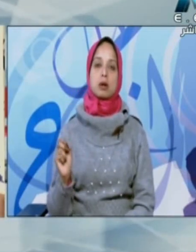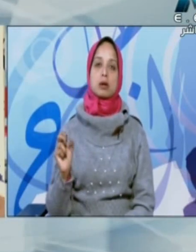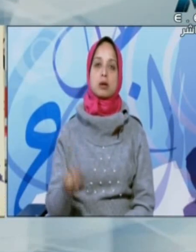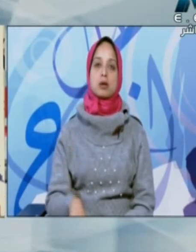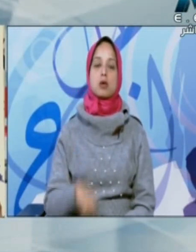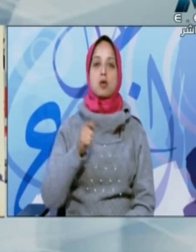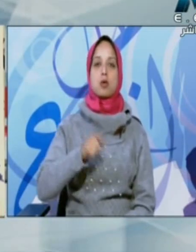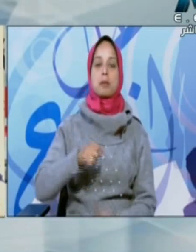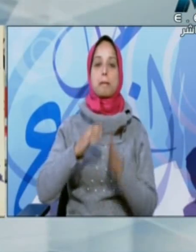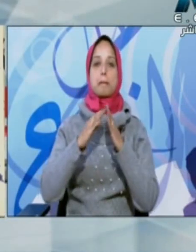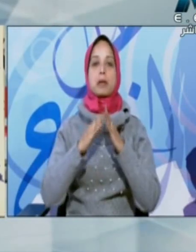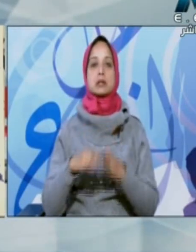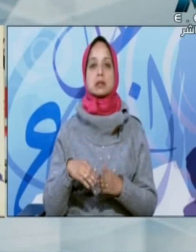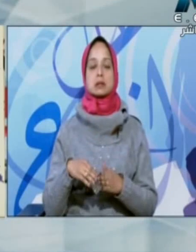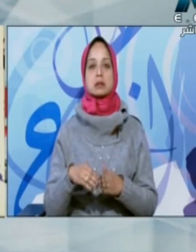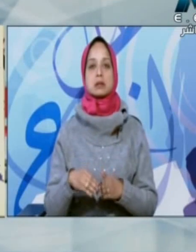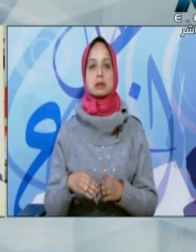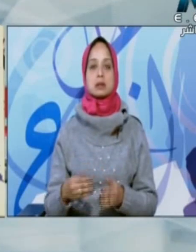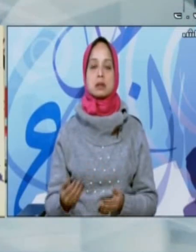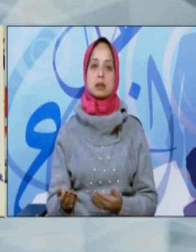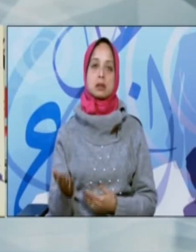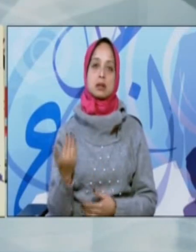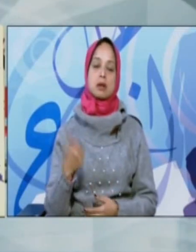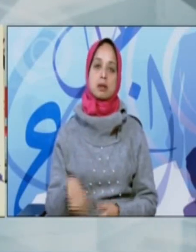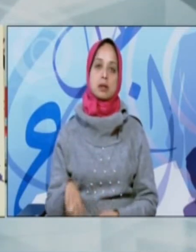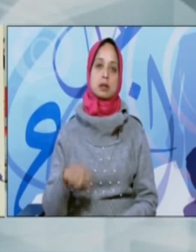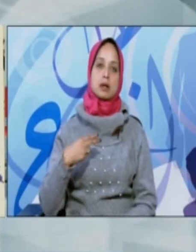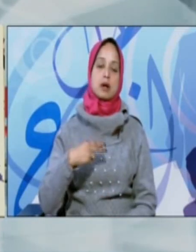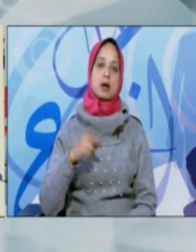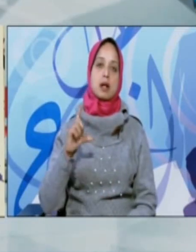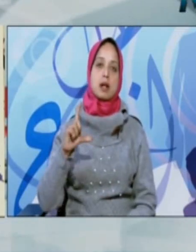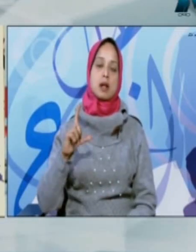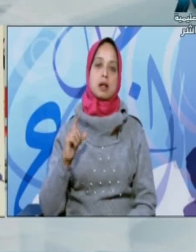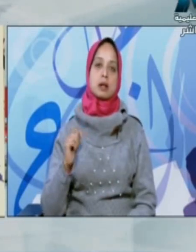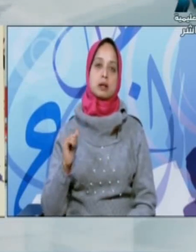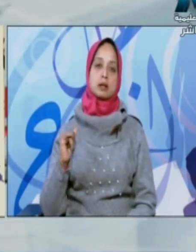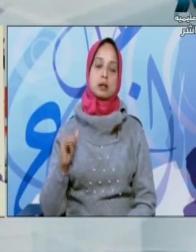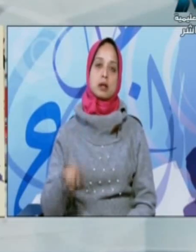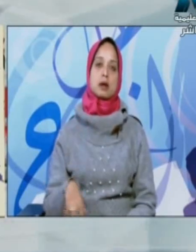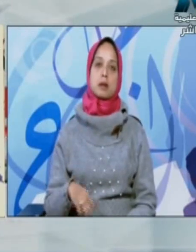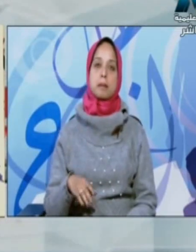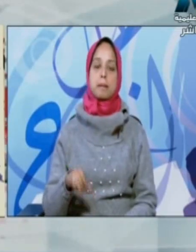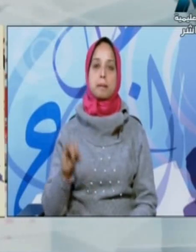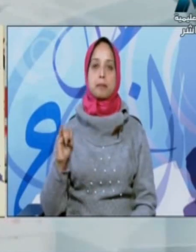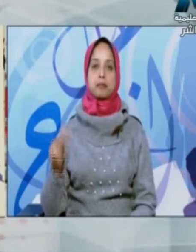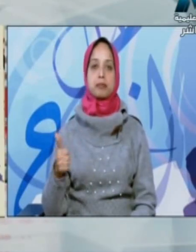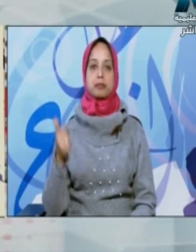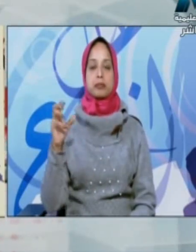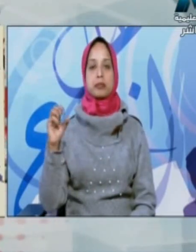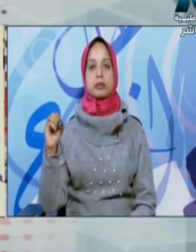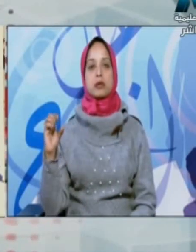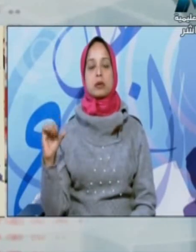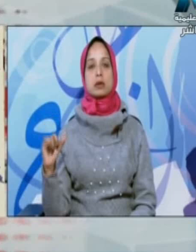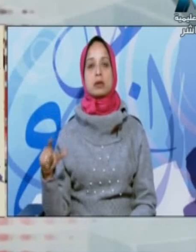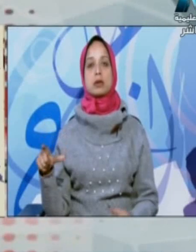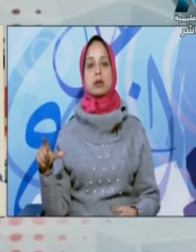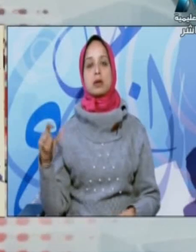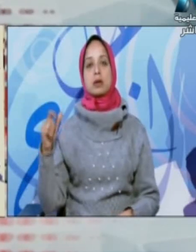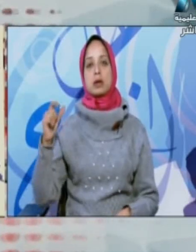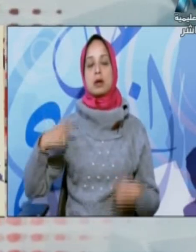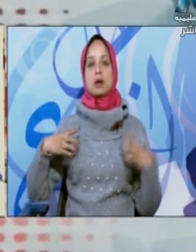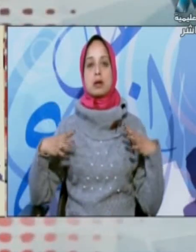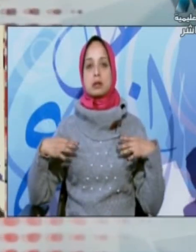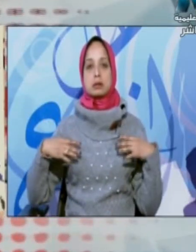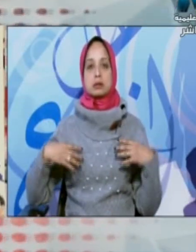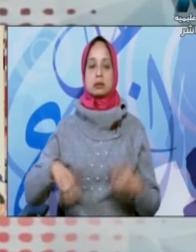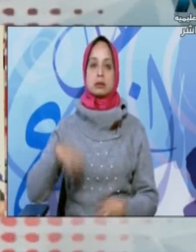تولية علي ماهر رئيس للديوان